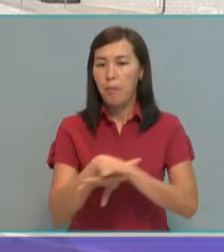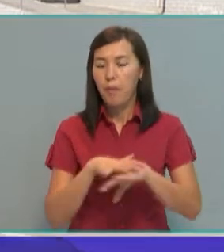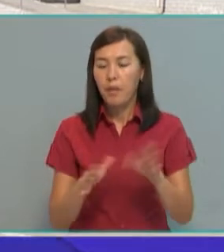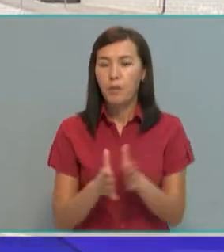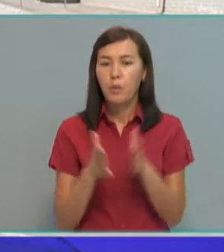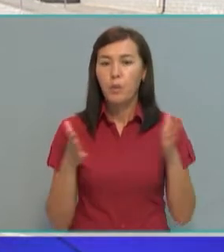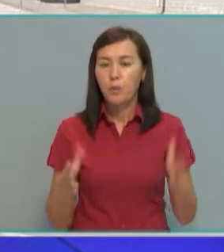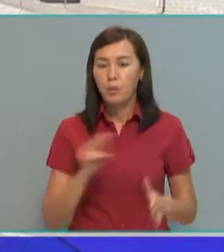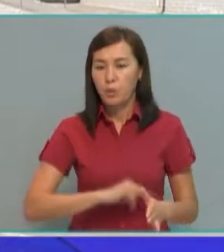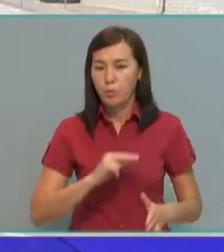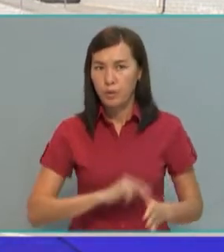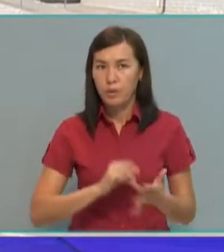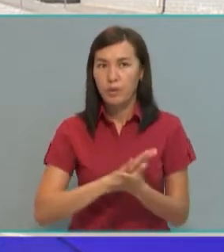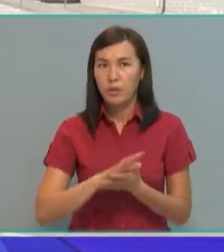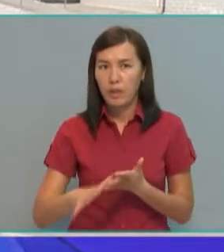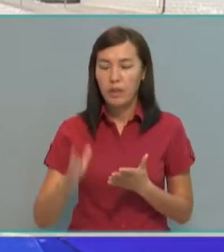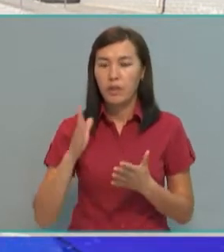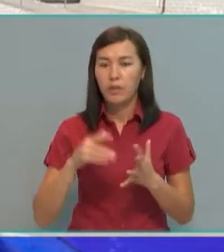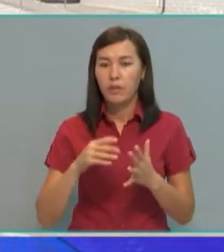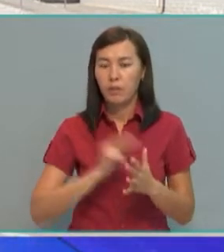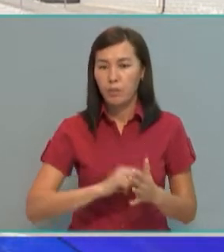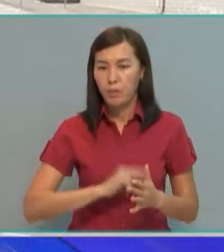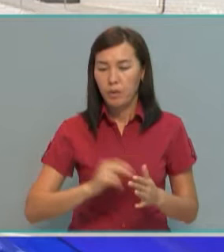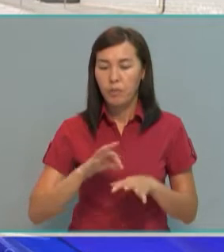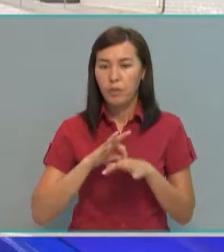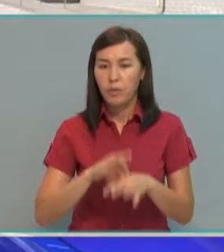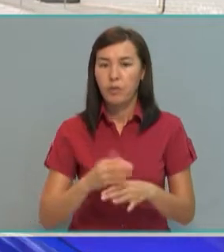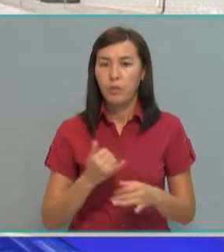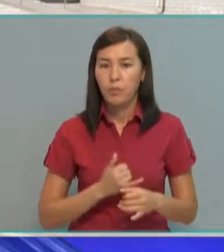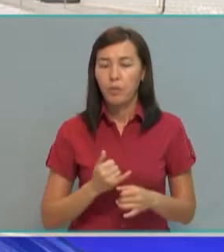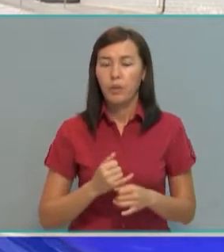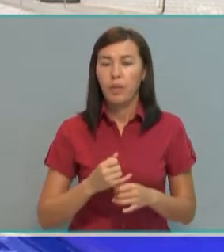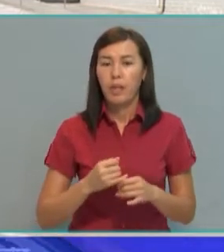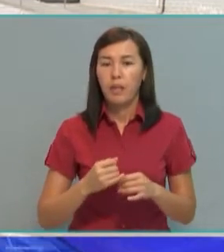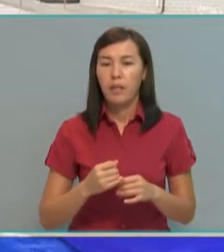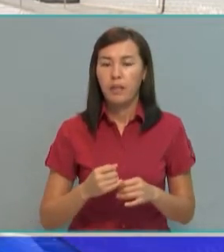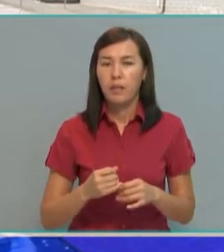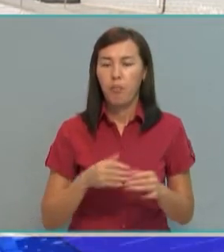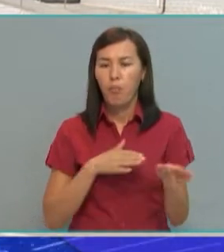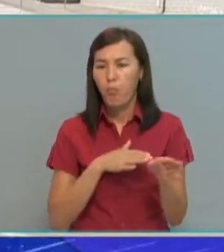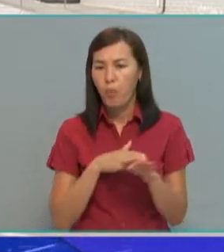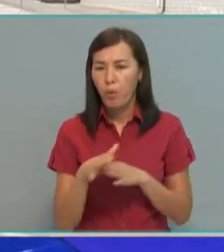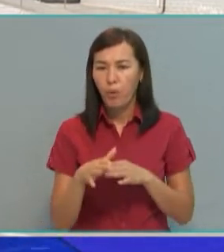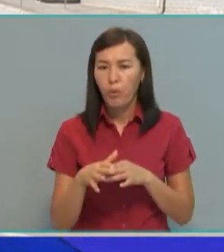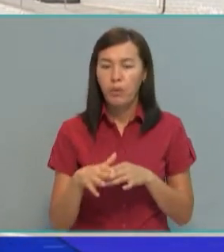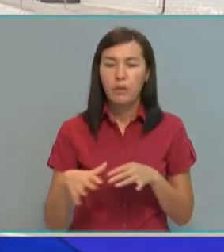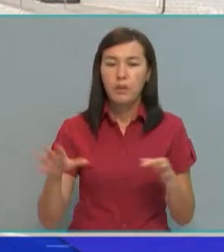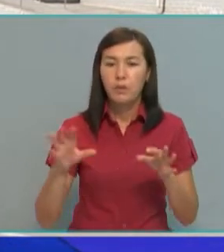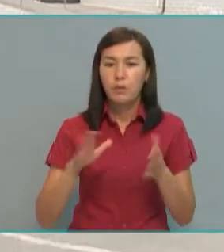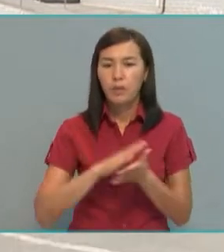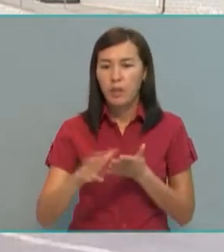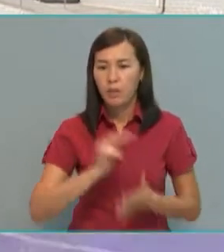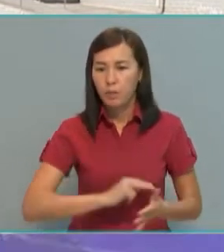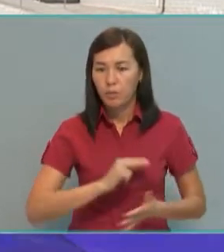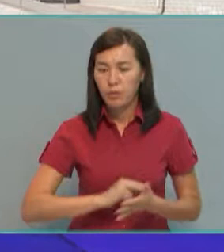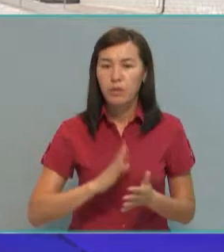отырмыз. Күнделікті дезинфекция істеп жатырмыз. Бүгін бірақ дистанциядан шақырып, тщательный полный обработка жасап,